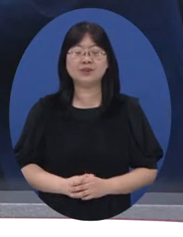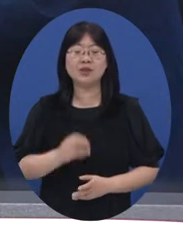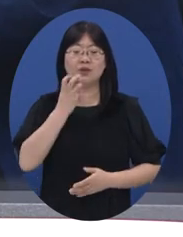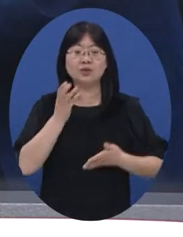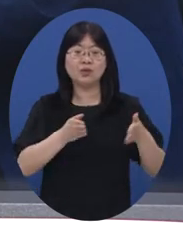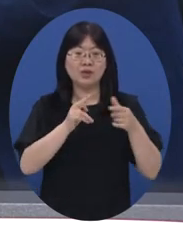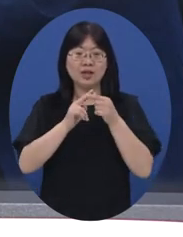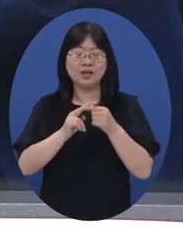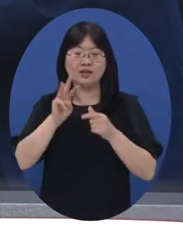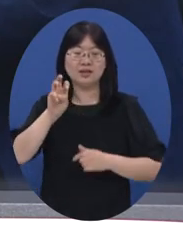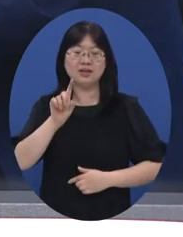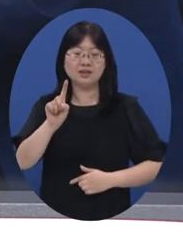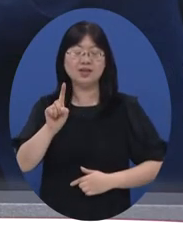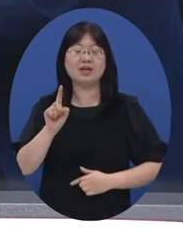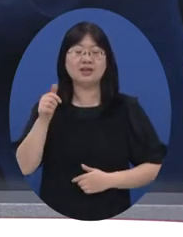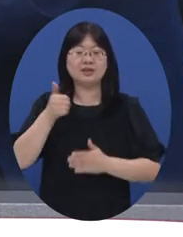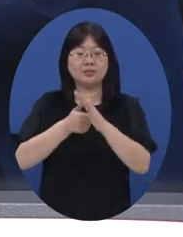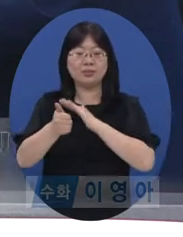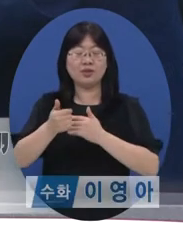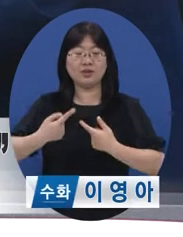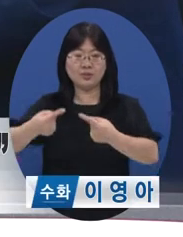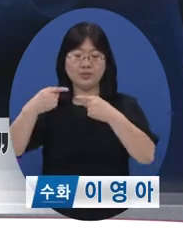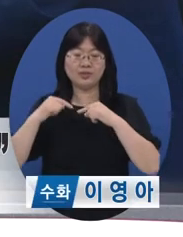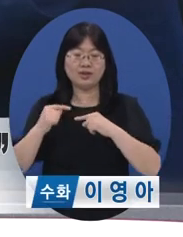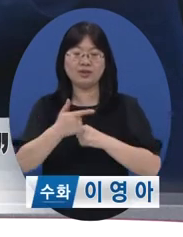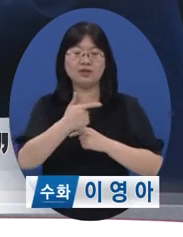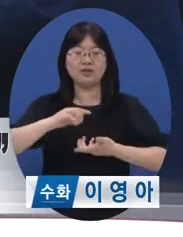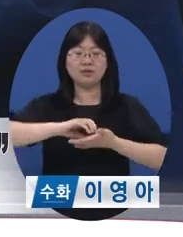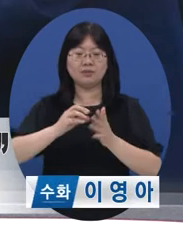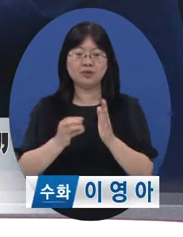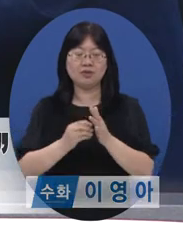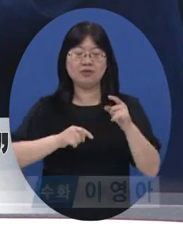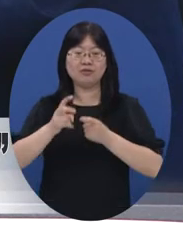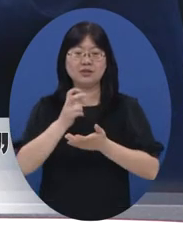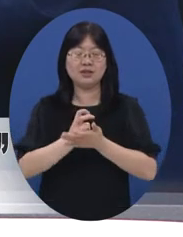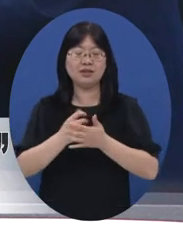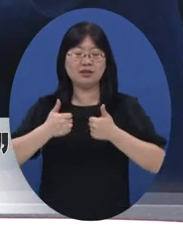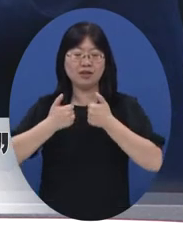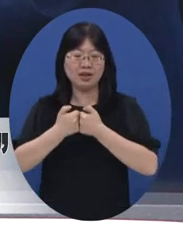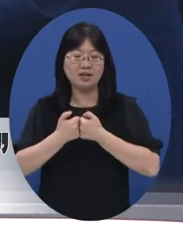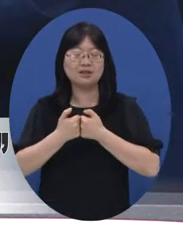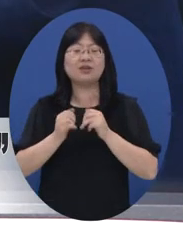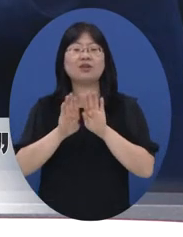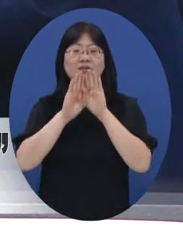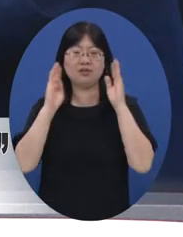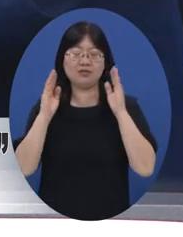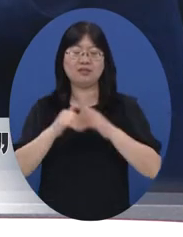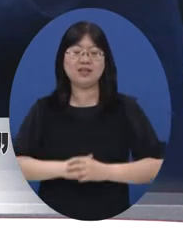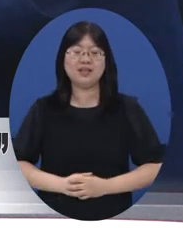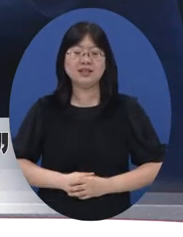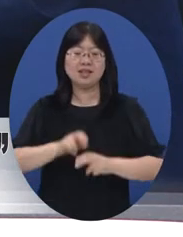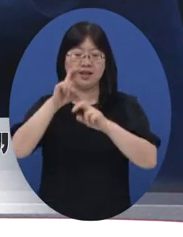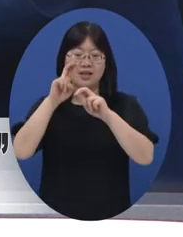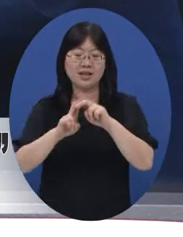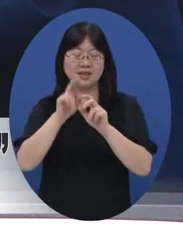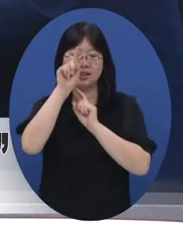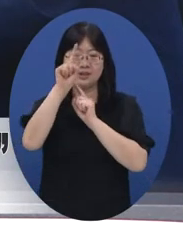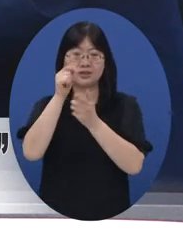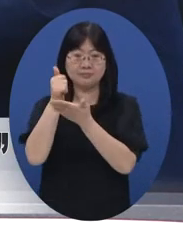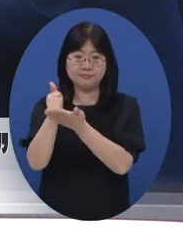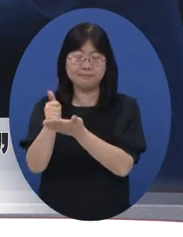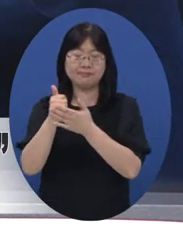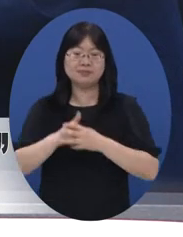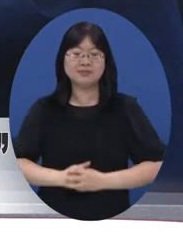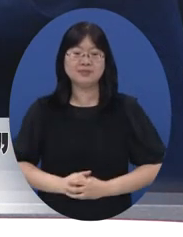경기도와 31개 시장 군수 들이 참여하는 대규모 정책 회인 도식은 정책 협력 위원회 달렸습니다 이 자리에서 이 사면 경기도지사는